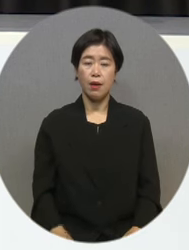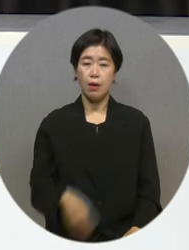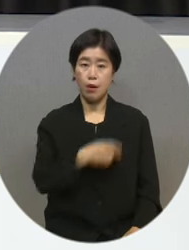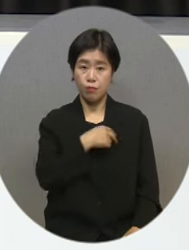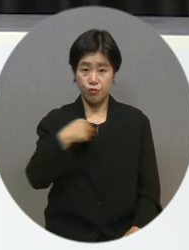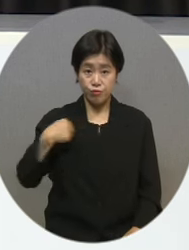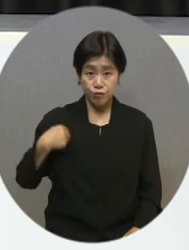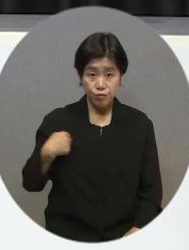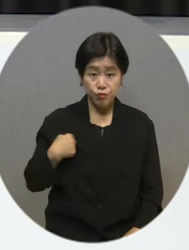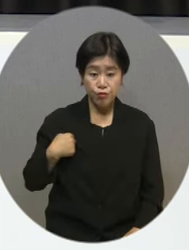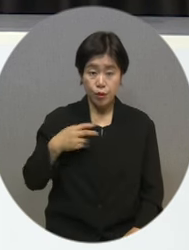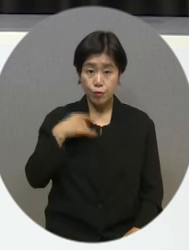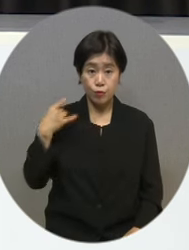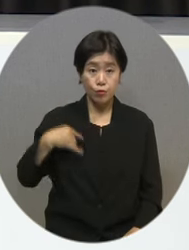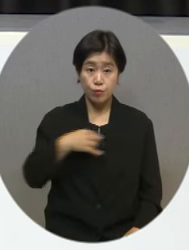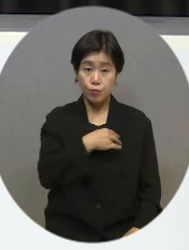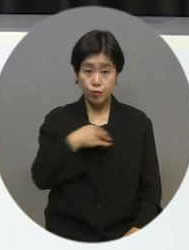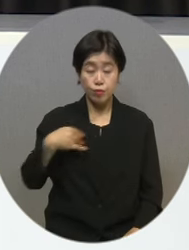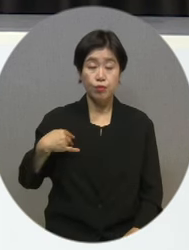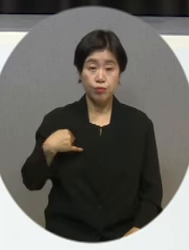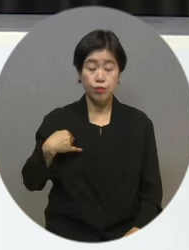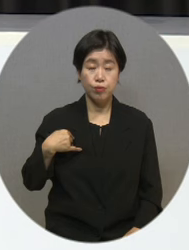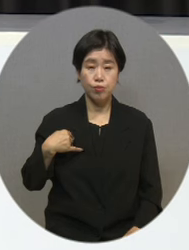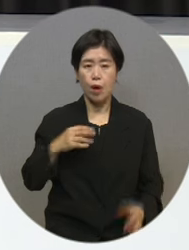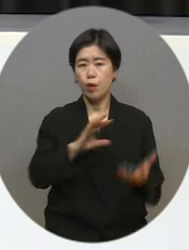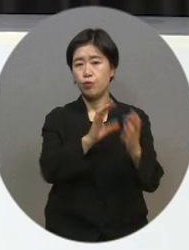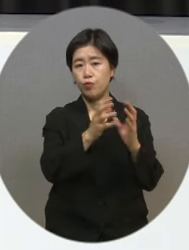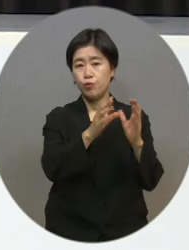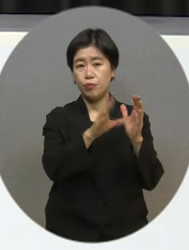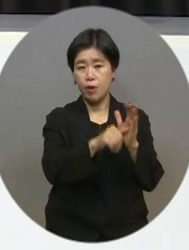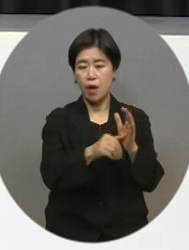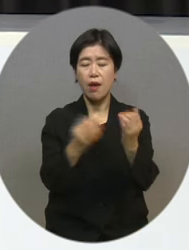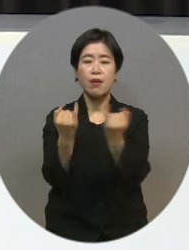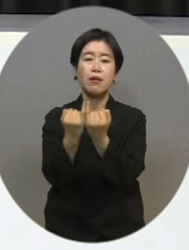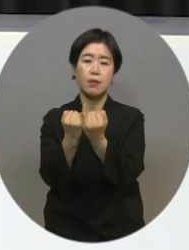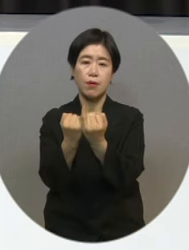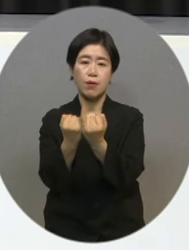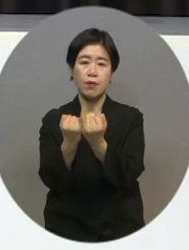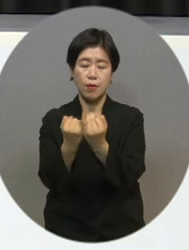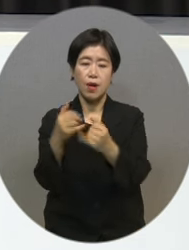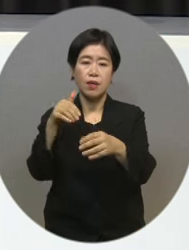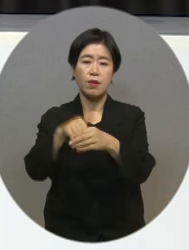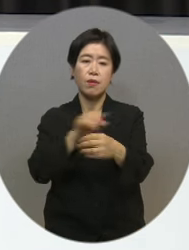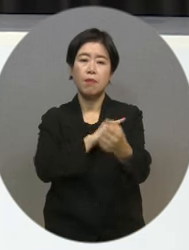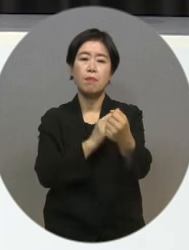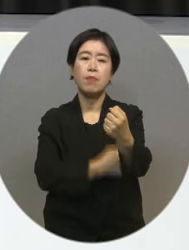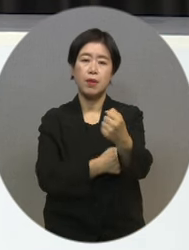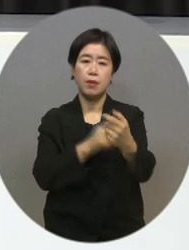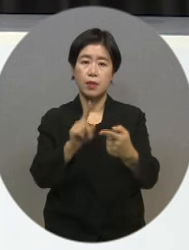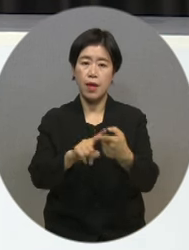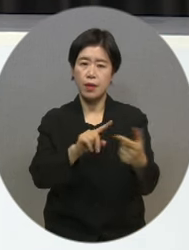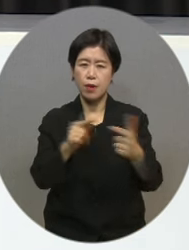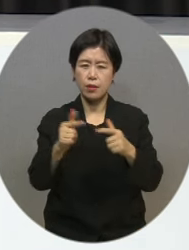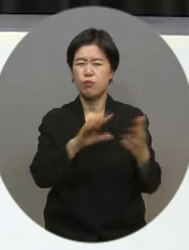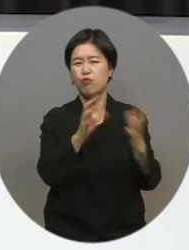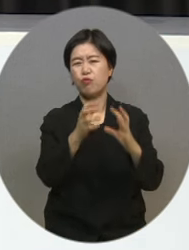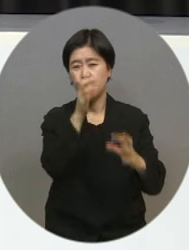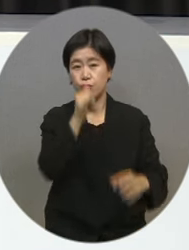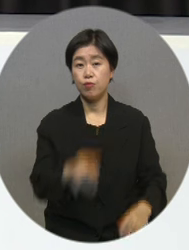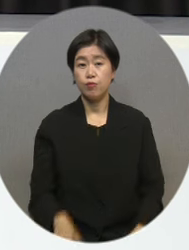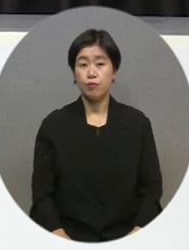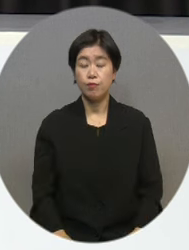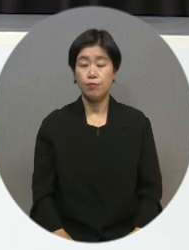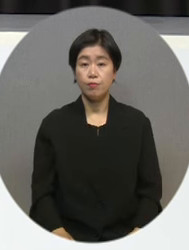됐고, 그것을 우리 국회에서 선거법 개정을 통한 여성 할당제 비례 당선인